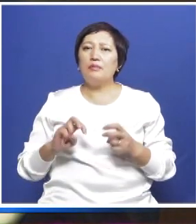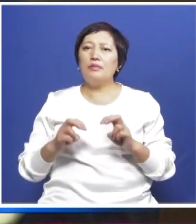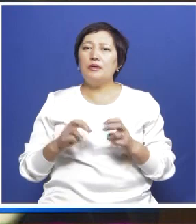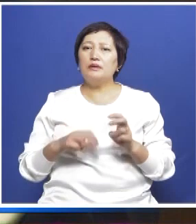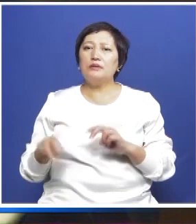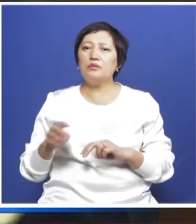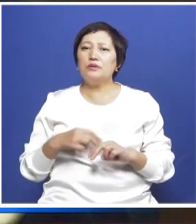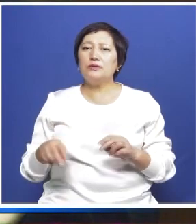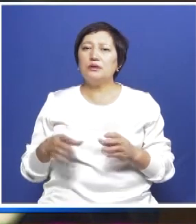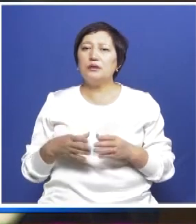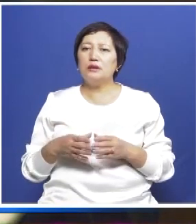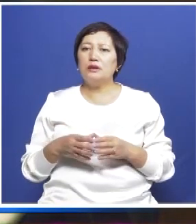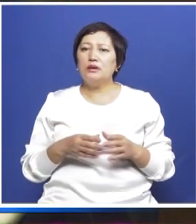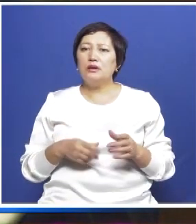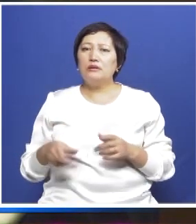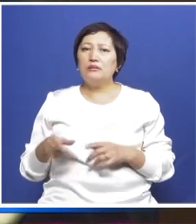мәселелердің өзекті.